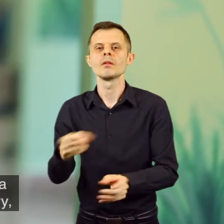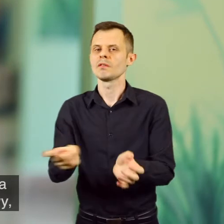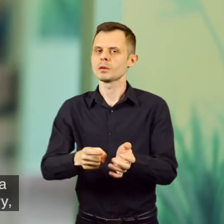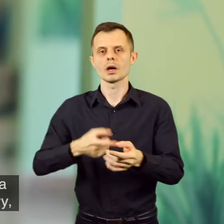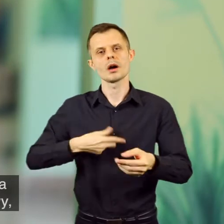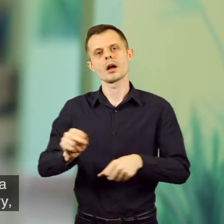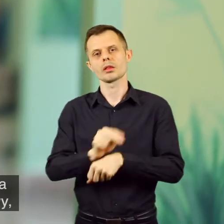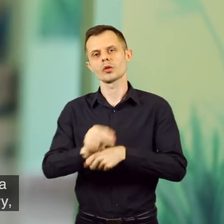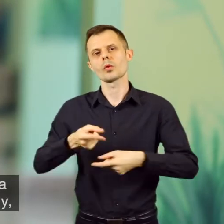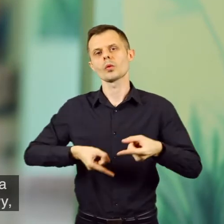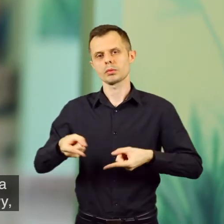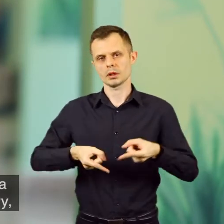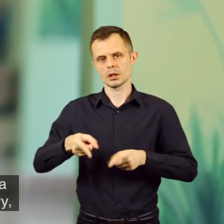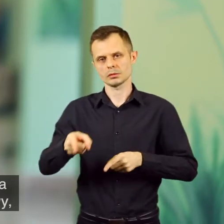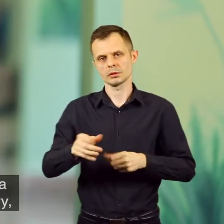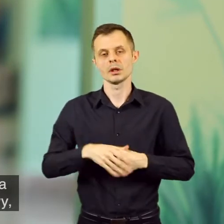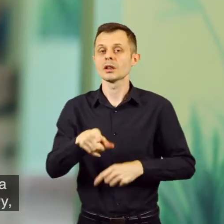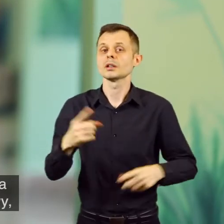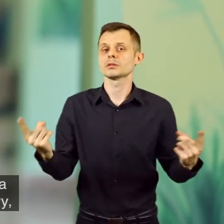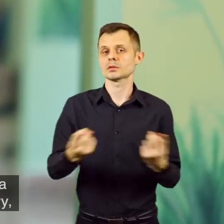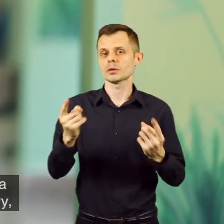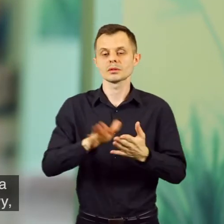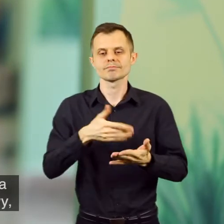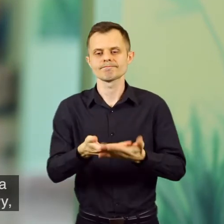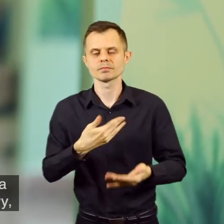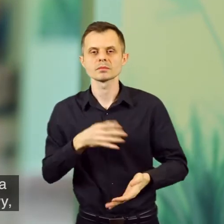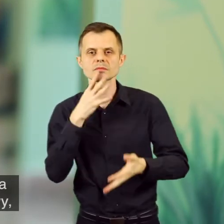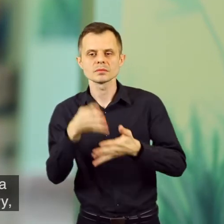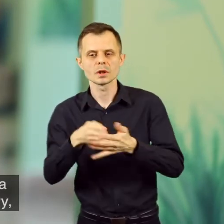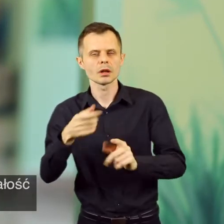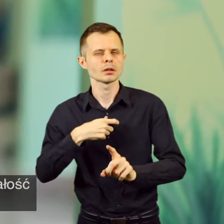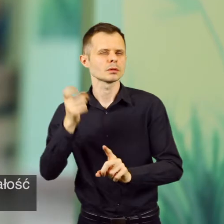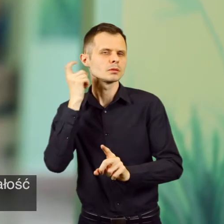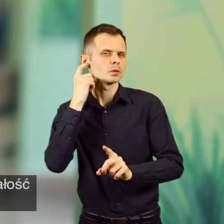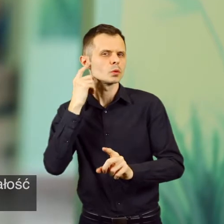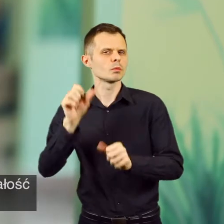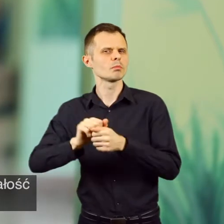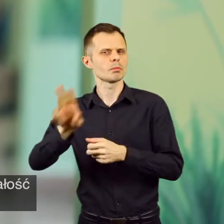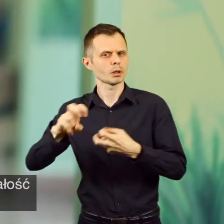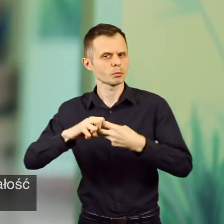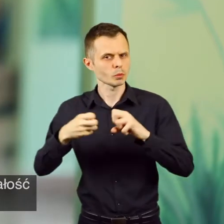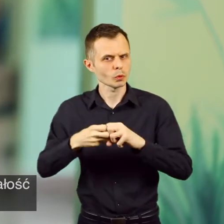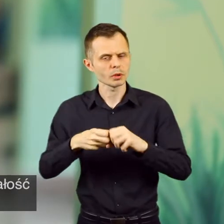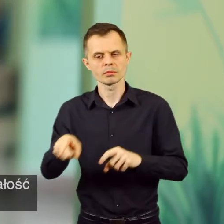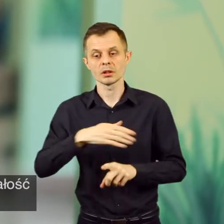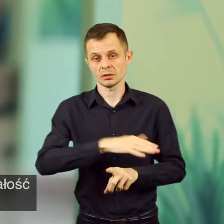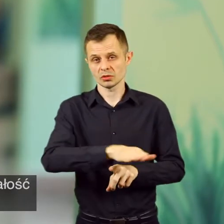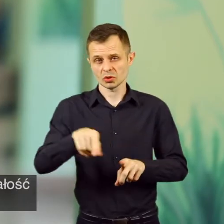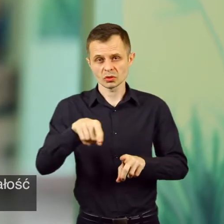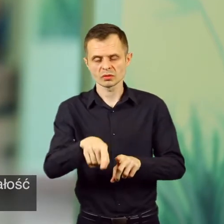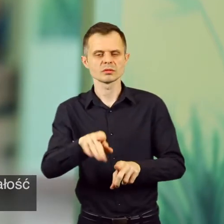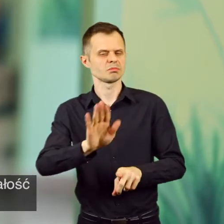leczenia operacyjnego w przypadku, kiedy stwierdzimy niedosłuch przewodzeniowy, który w populacji